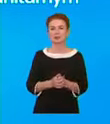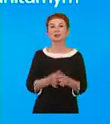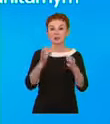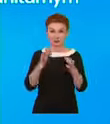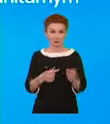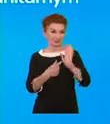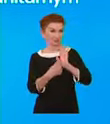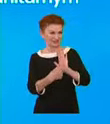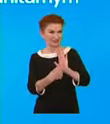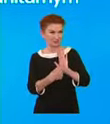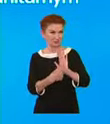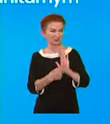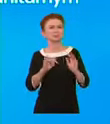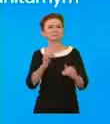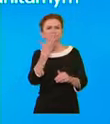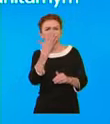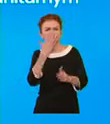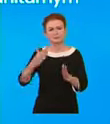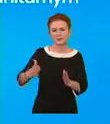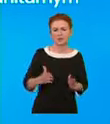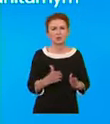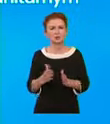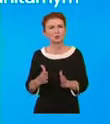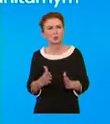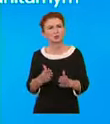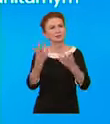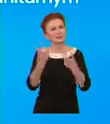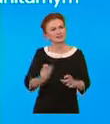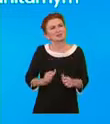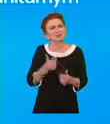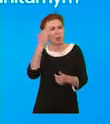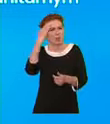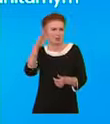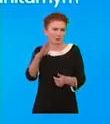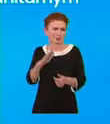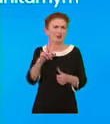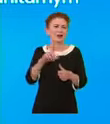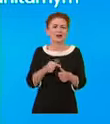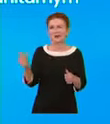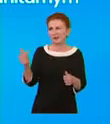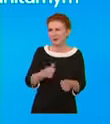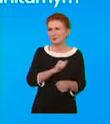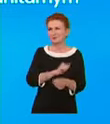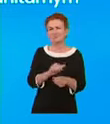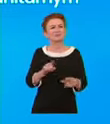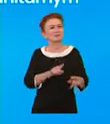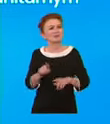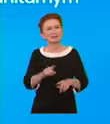drogę. Drogę, która chciałbym, żeby była pełna nadziei, ale ona musi jednocześnie